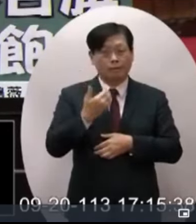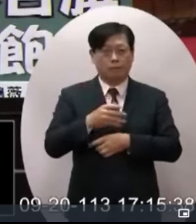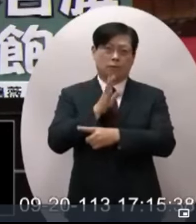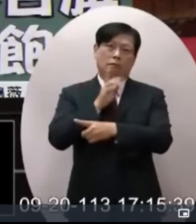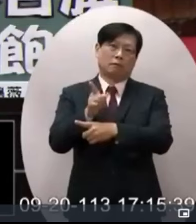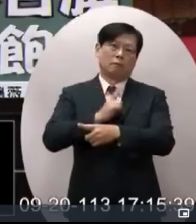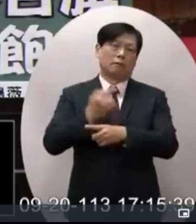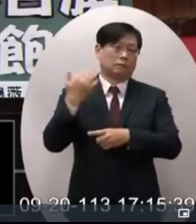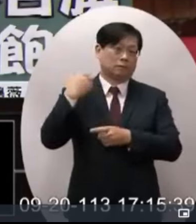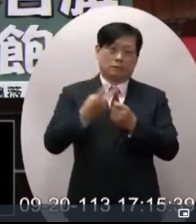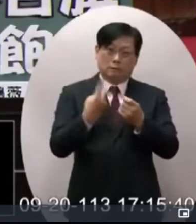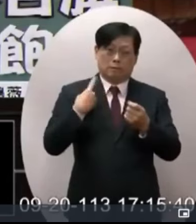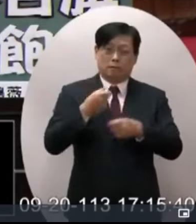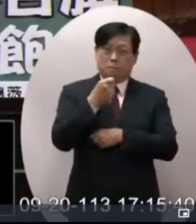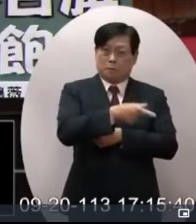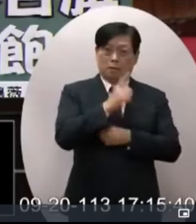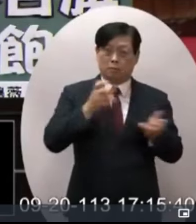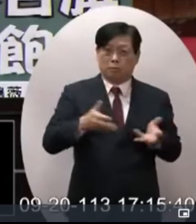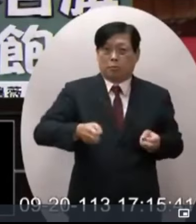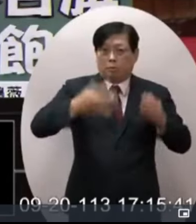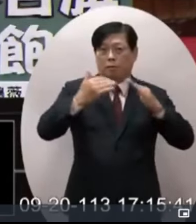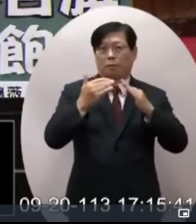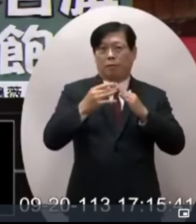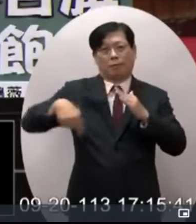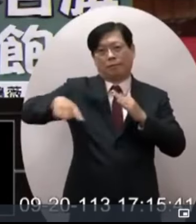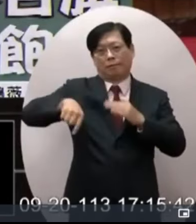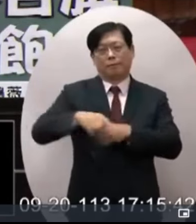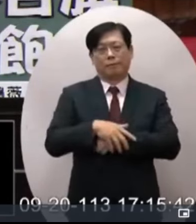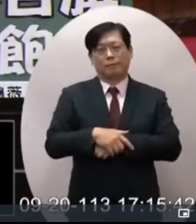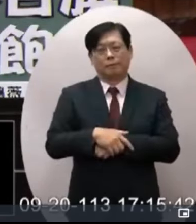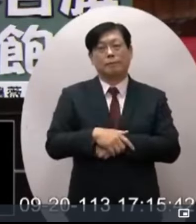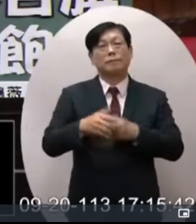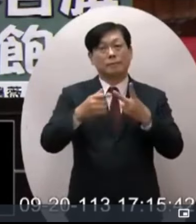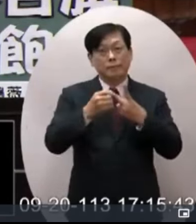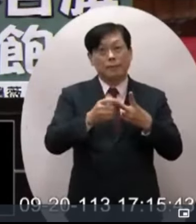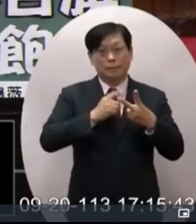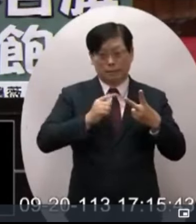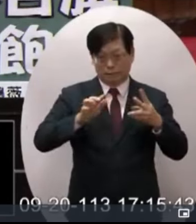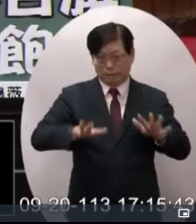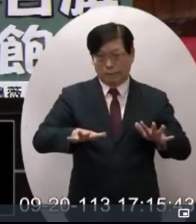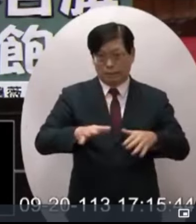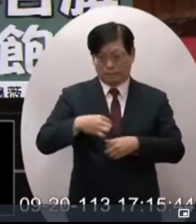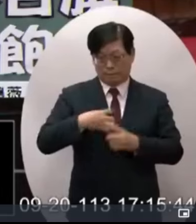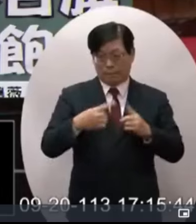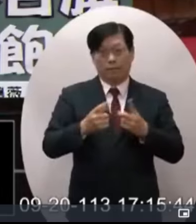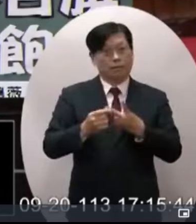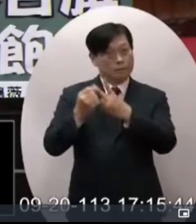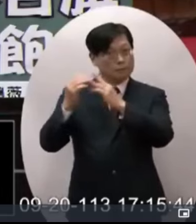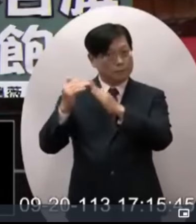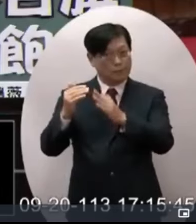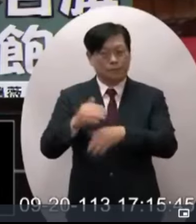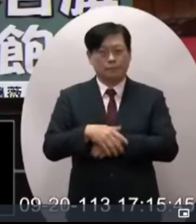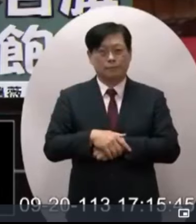的就是这些当年2年前去买预售屋的。好，还有，因为你们到了现在自然人第二房，